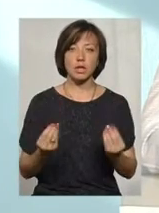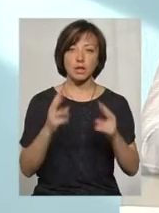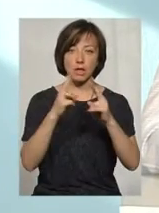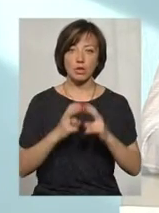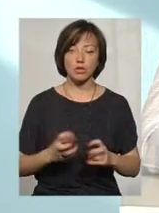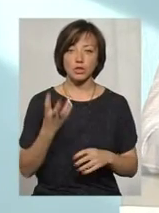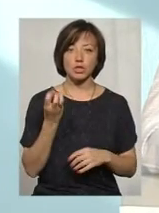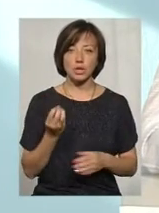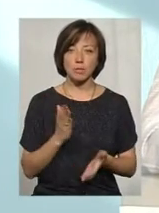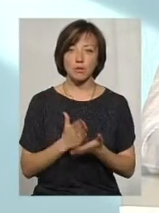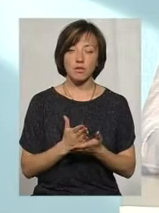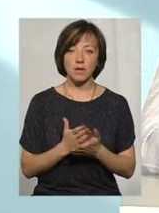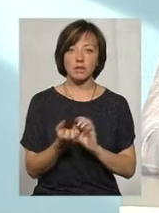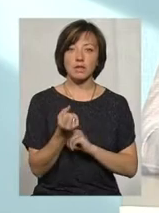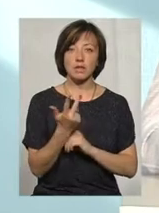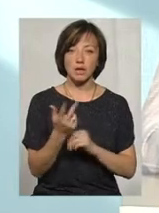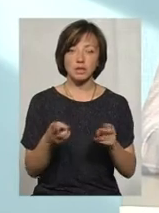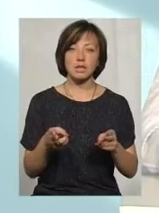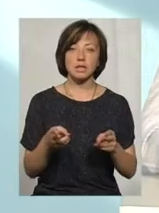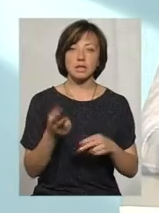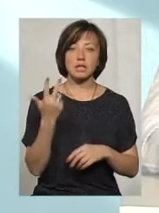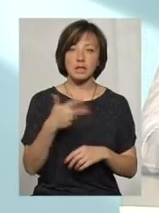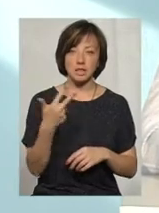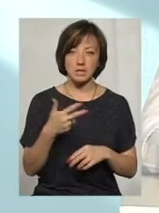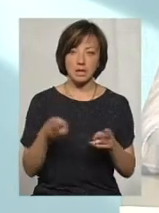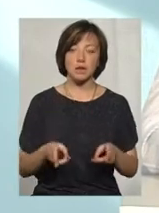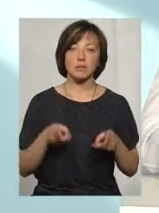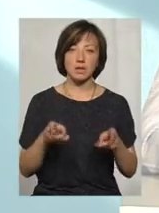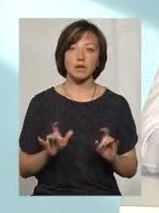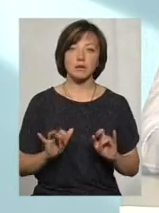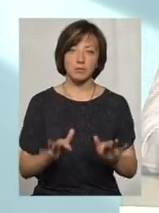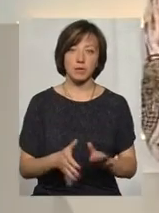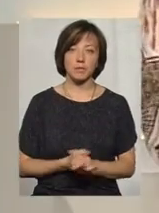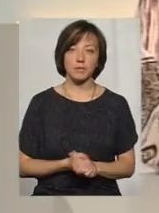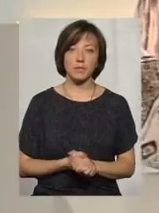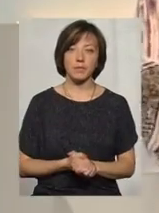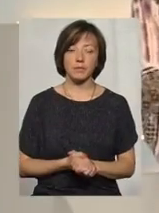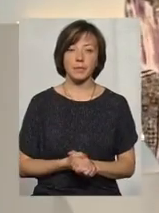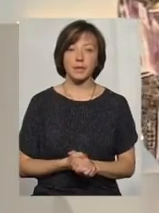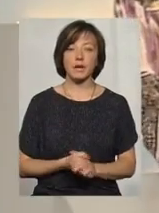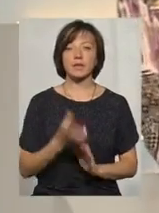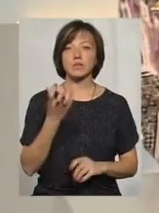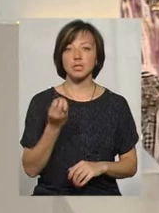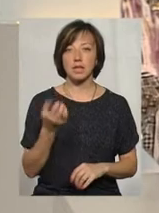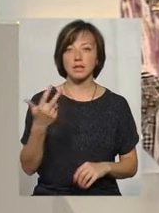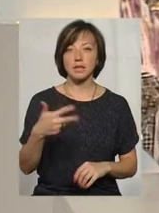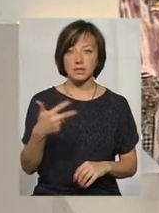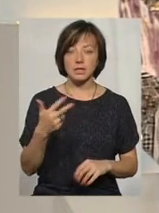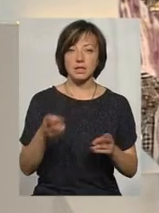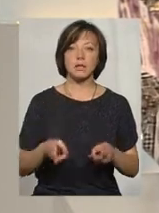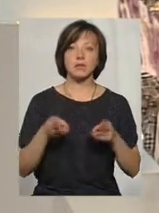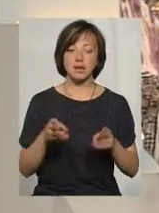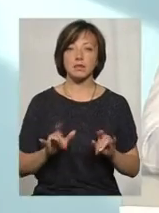в судах ще перебуває в залишку 30 кримінальних проваджень, я перепрошую. Тобто? Ще 30 кримінальних проваджень